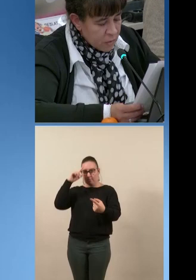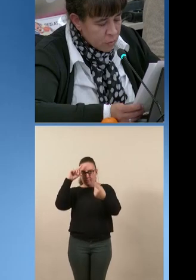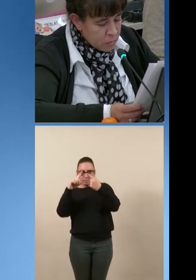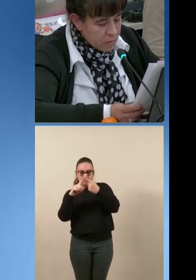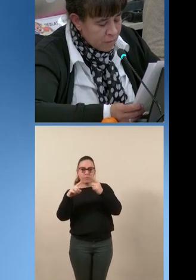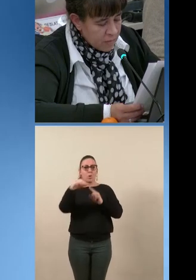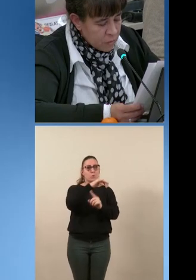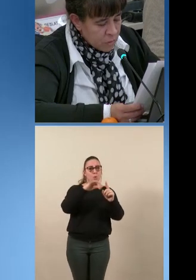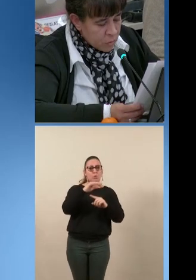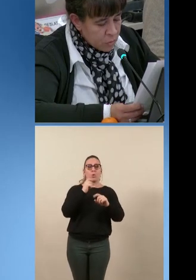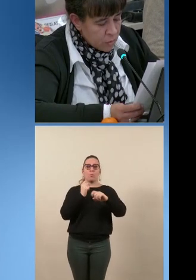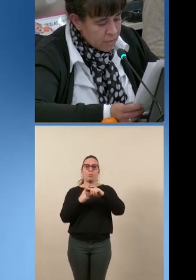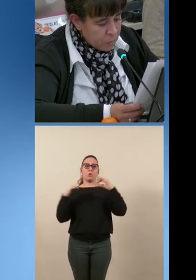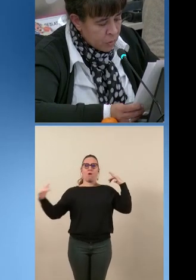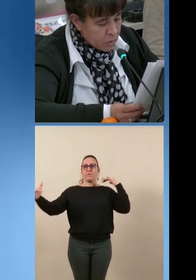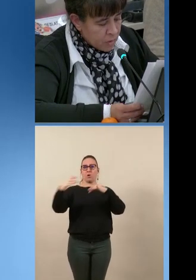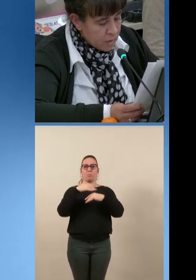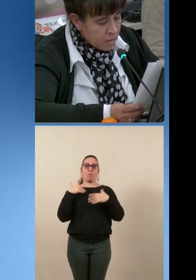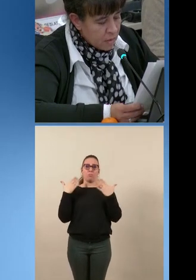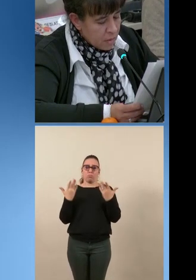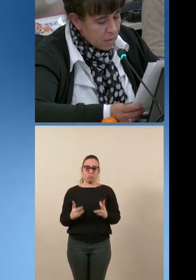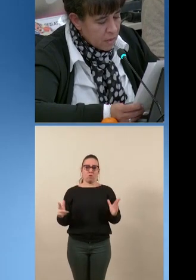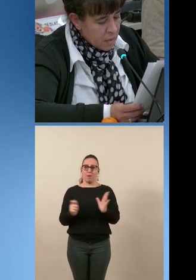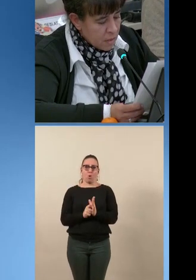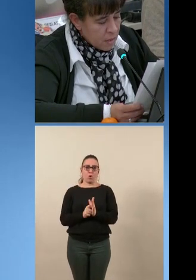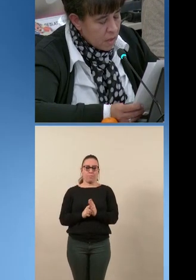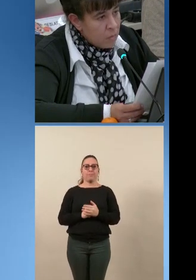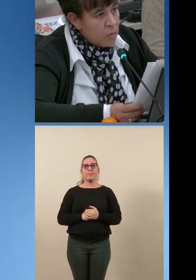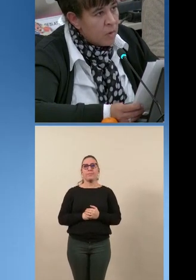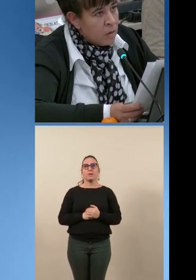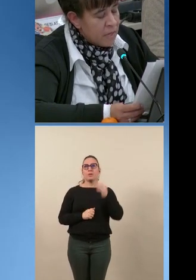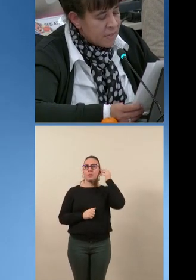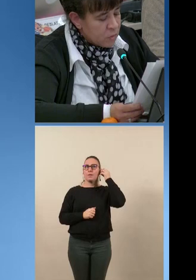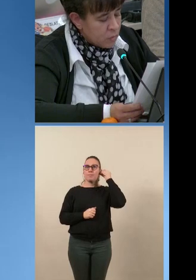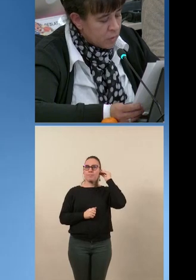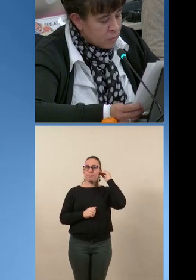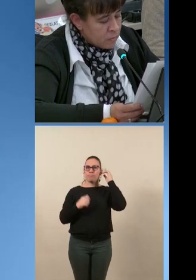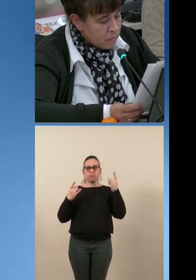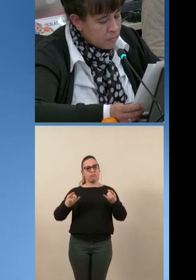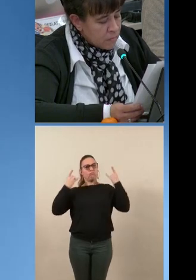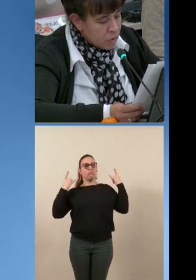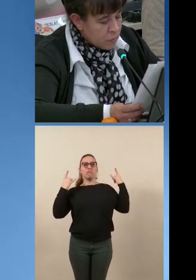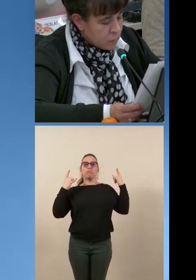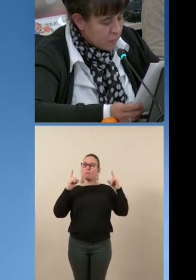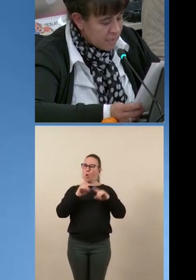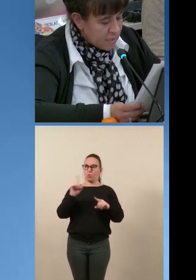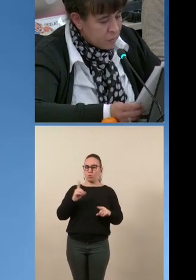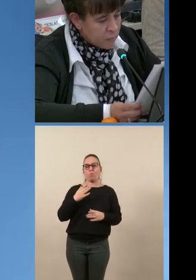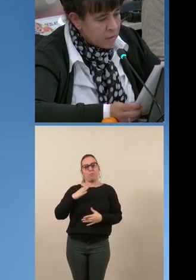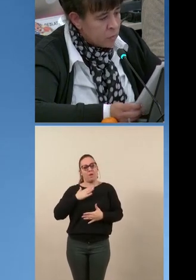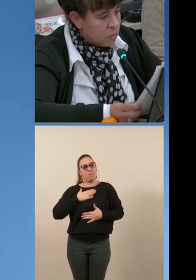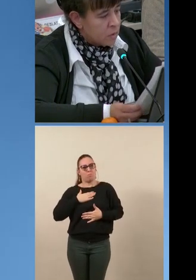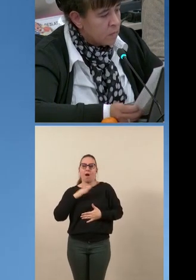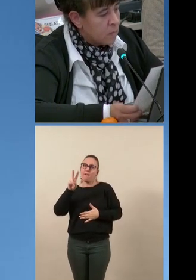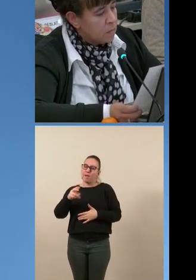et environnementaux de notre époque humblement mais résolument je vous remercie pour